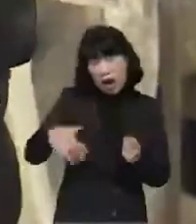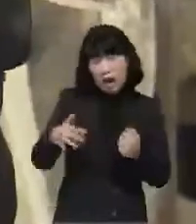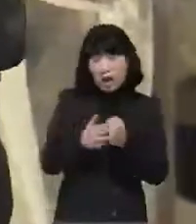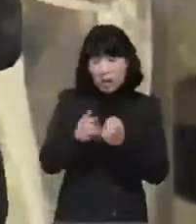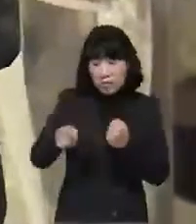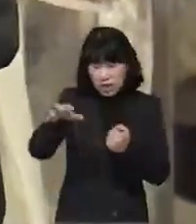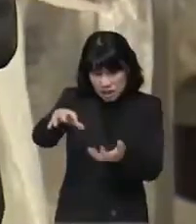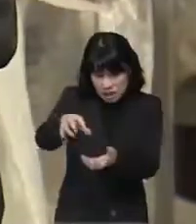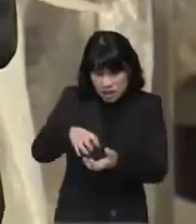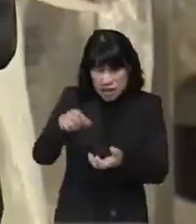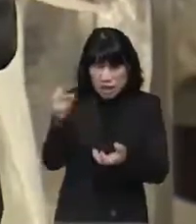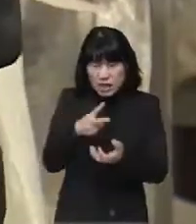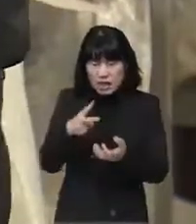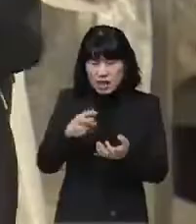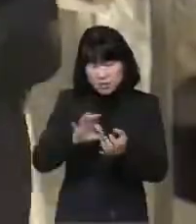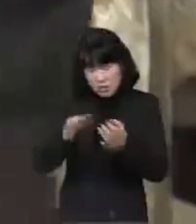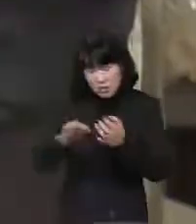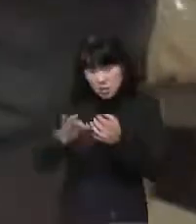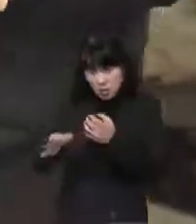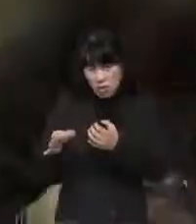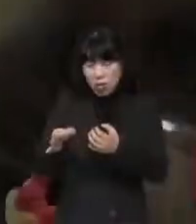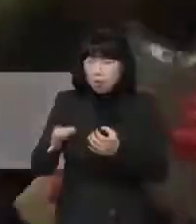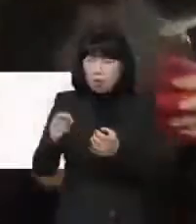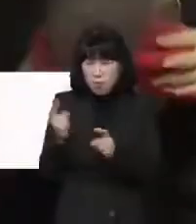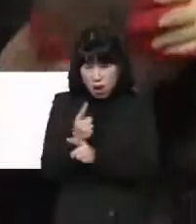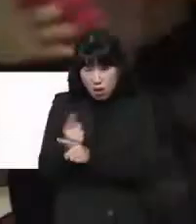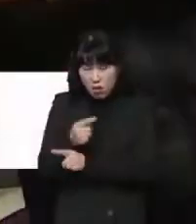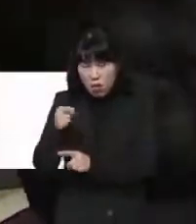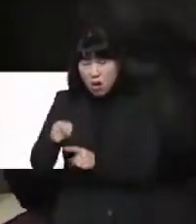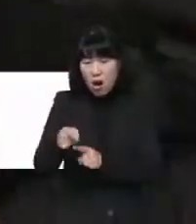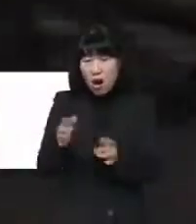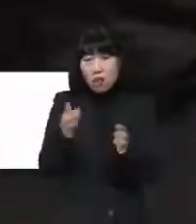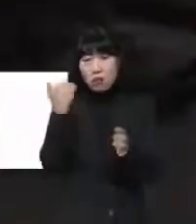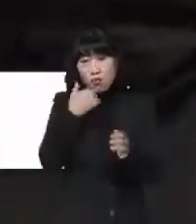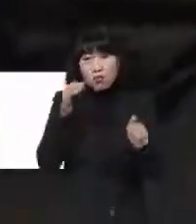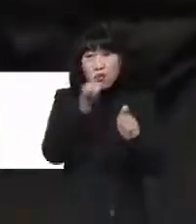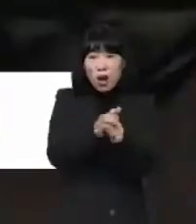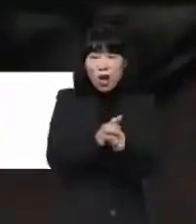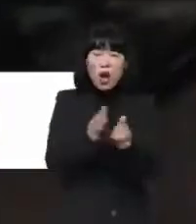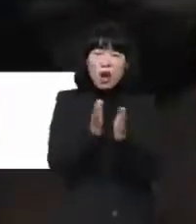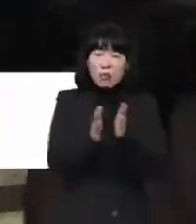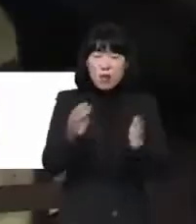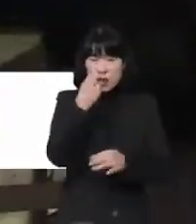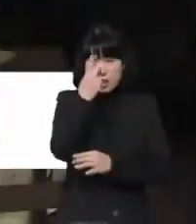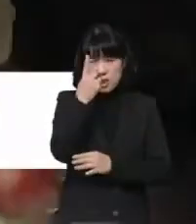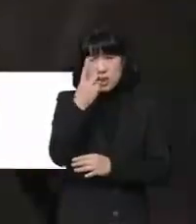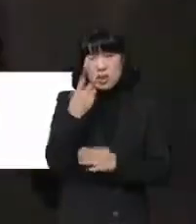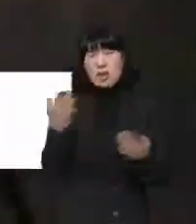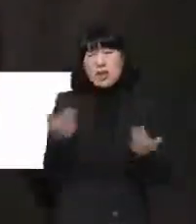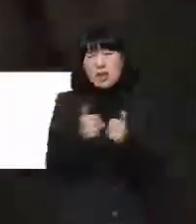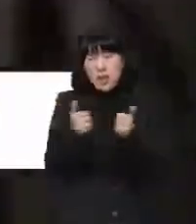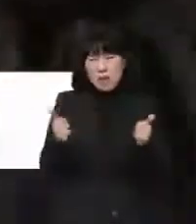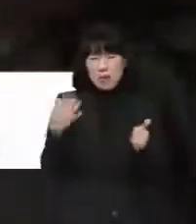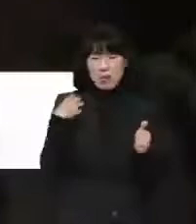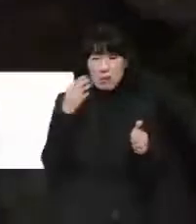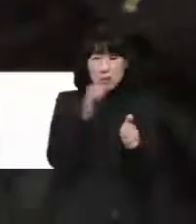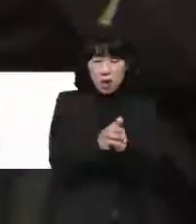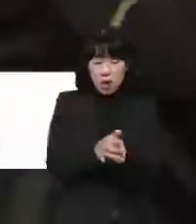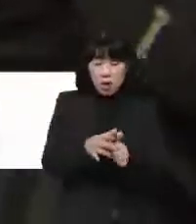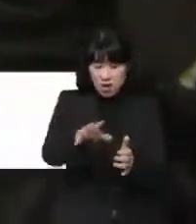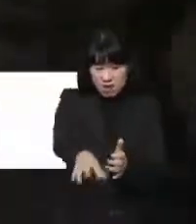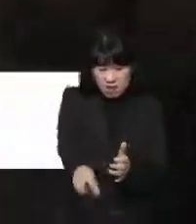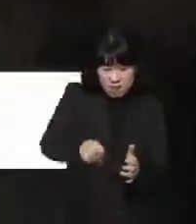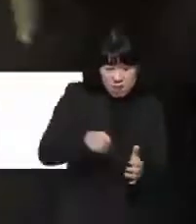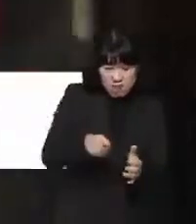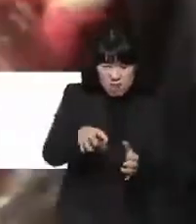분류 작업을 거쳐야 합니다. 이 작업은 고스란히 아파트 경비원들의 몫입니다. 수거함에서